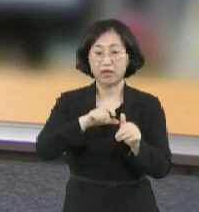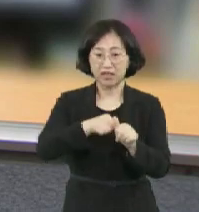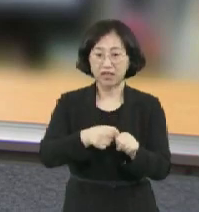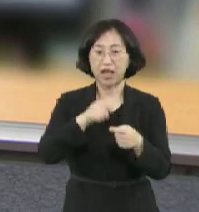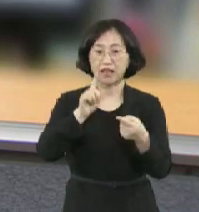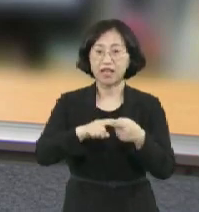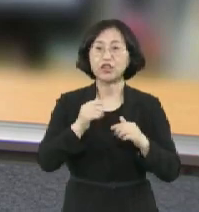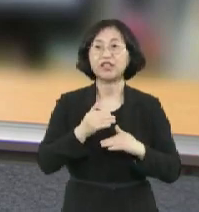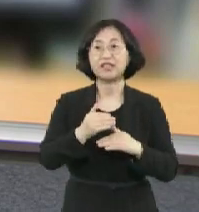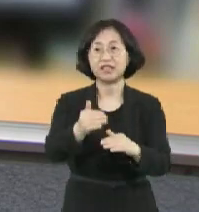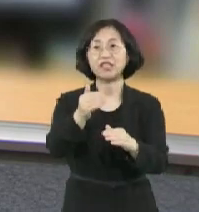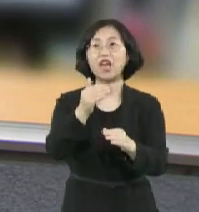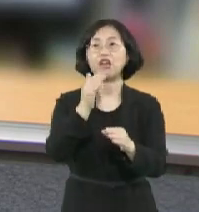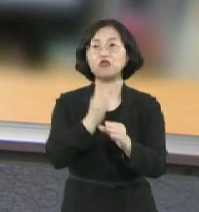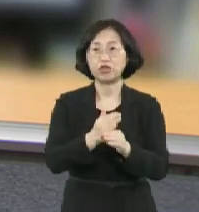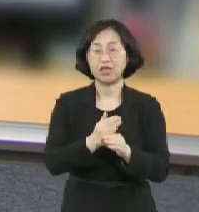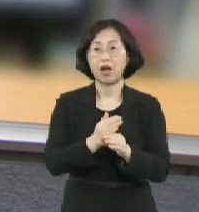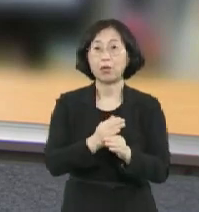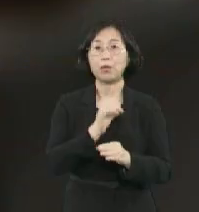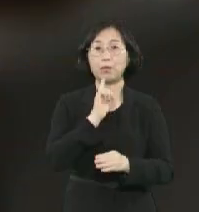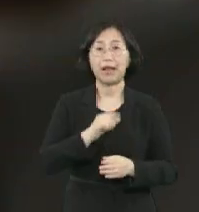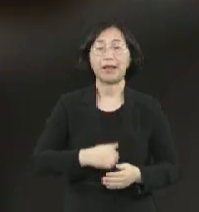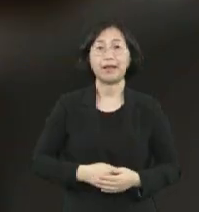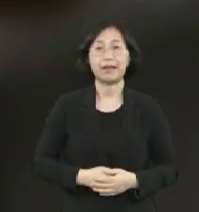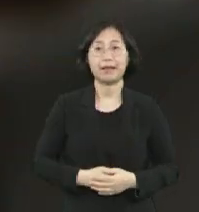절차가 진행 중 이라고 해명했습니다